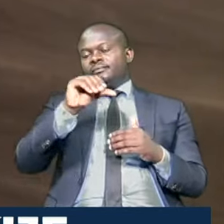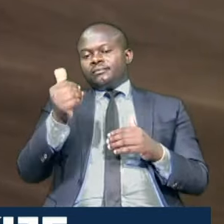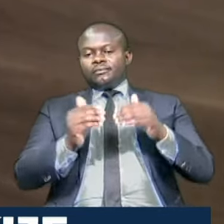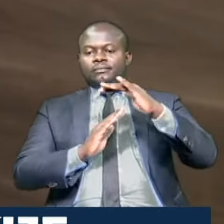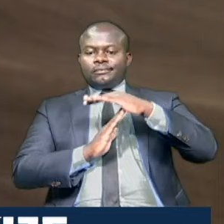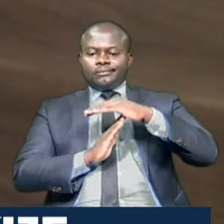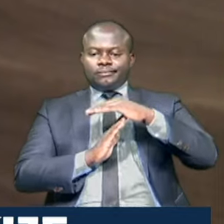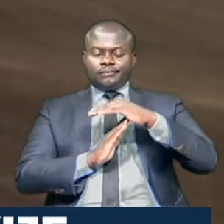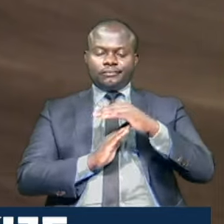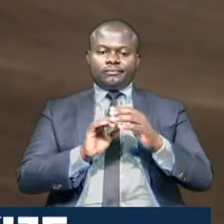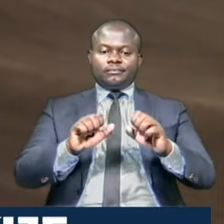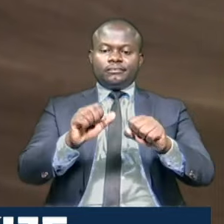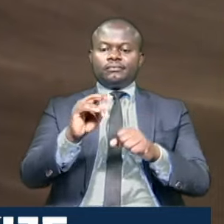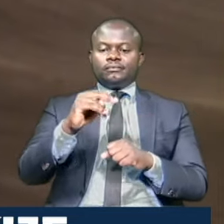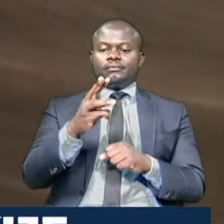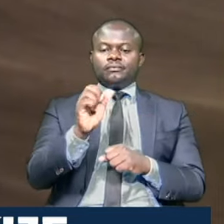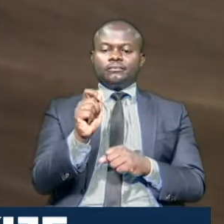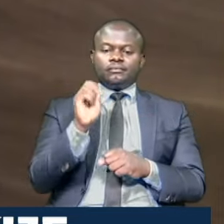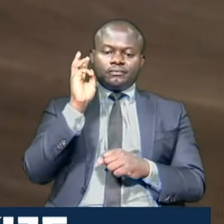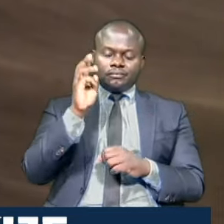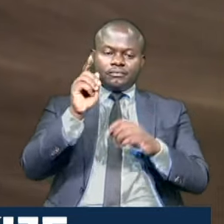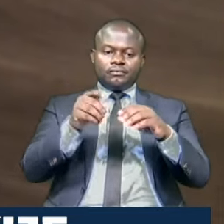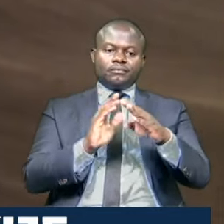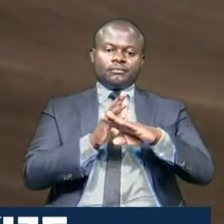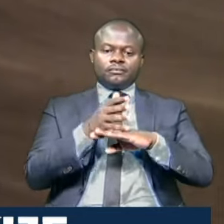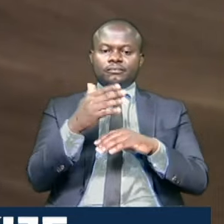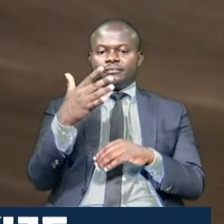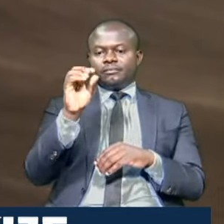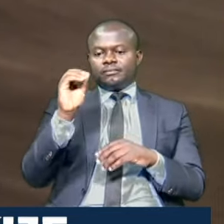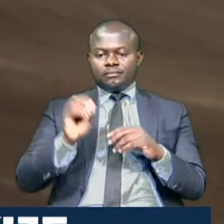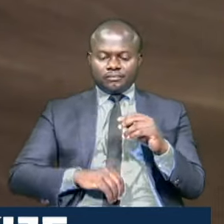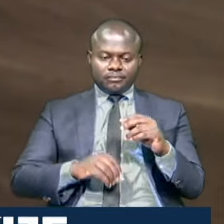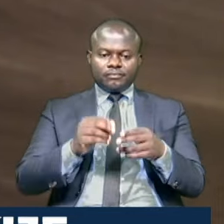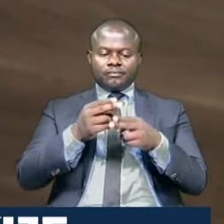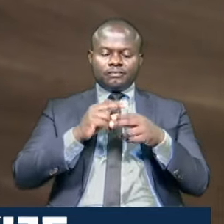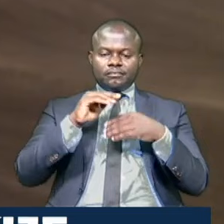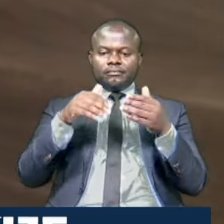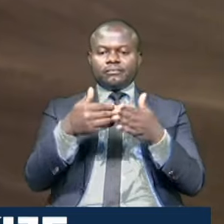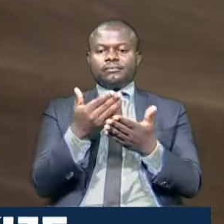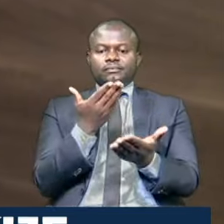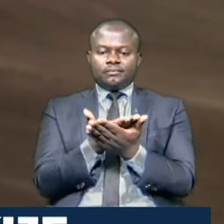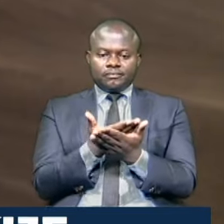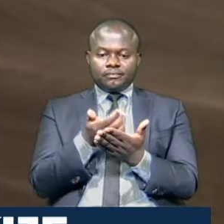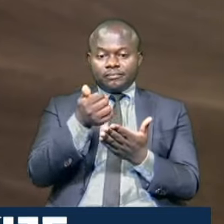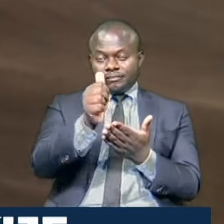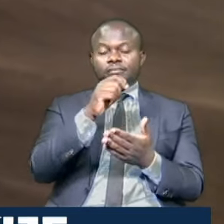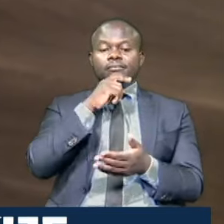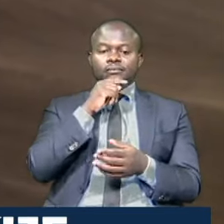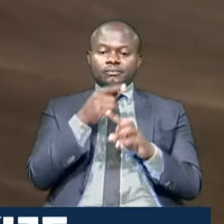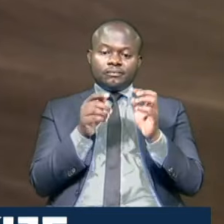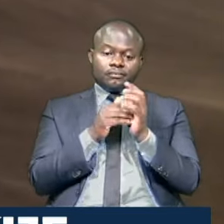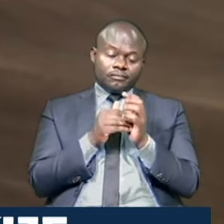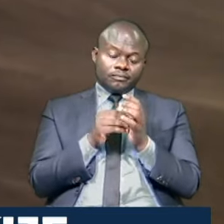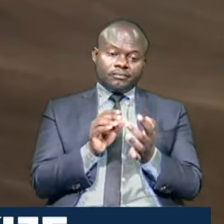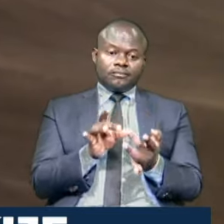gisimbura ingwate kizaba kigera kuri 50% y'inguzanyo wasabye. Aho ni ku bagabo ariko ku